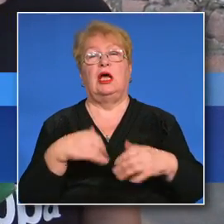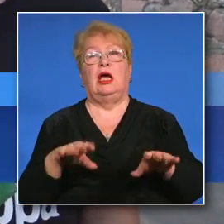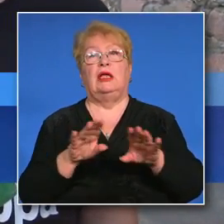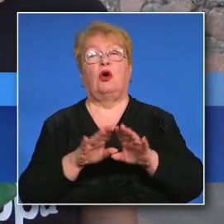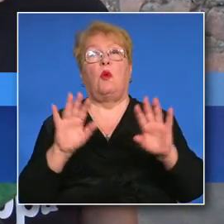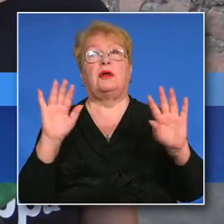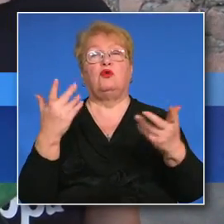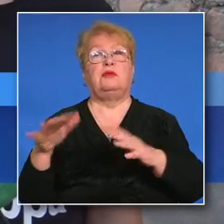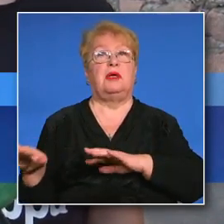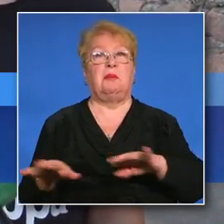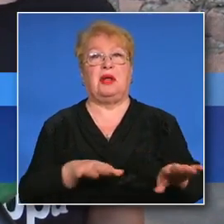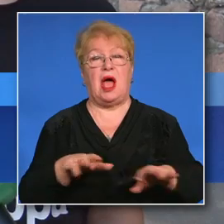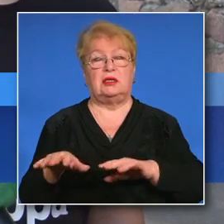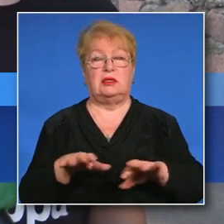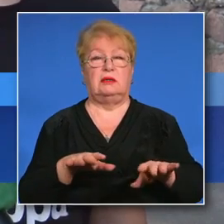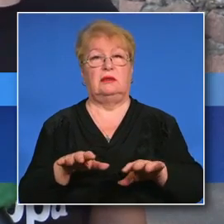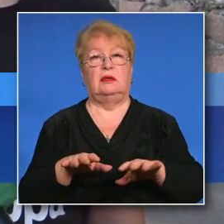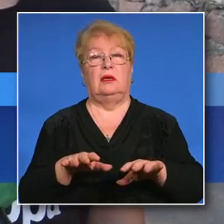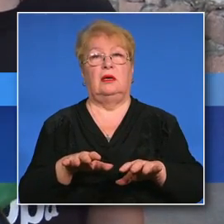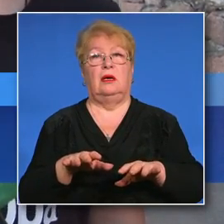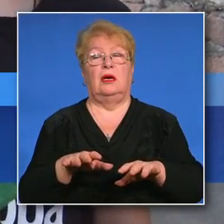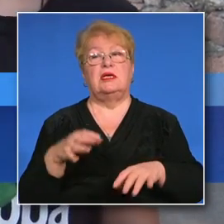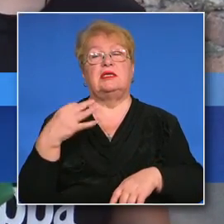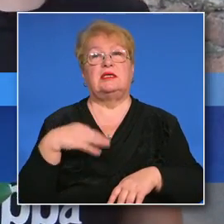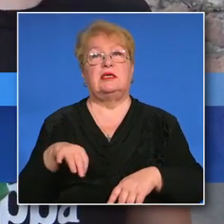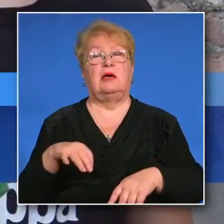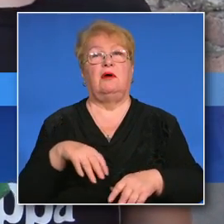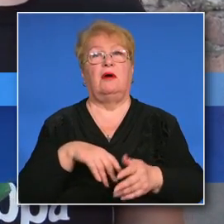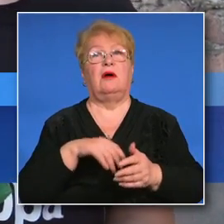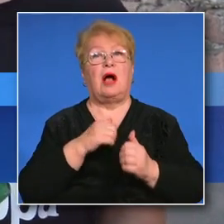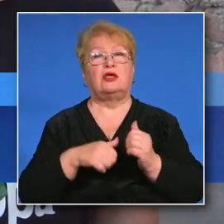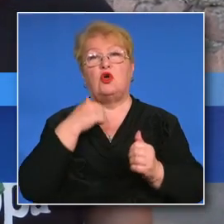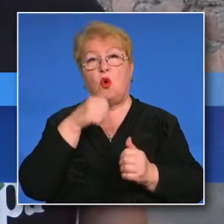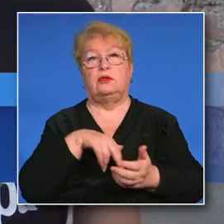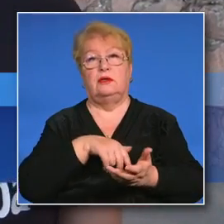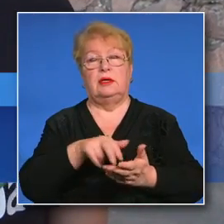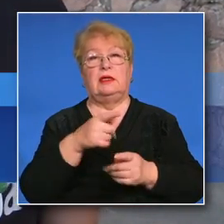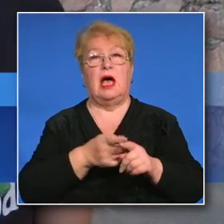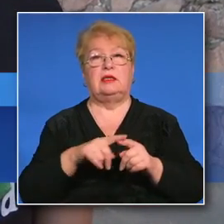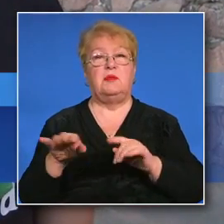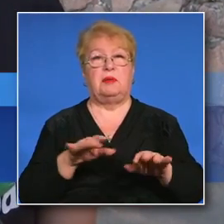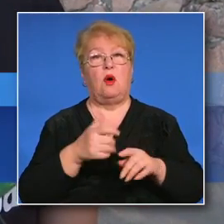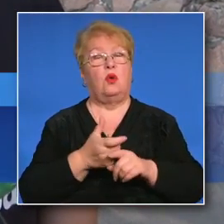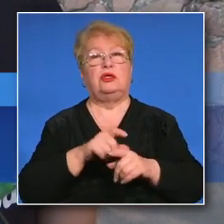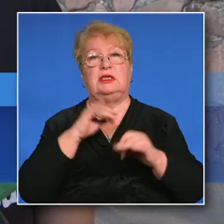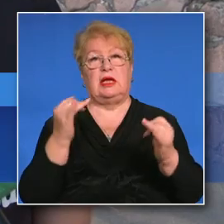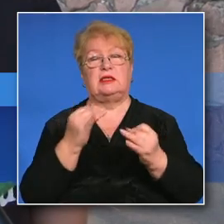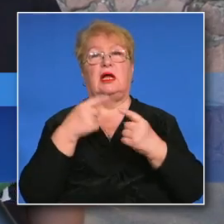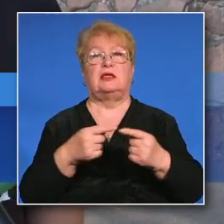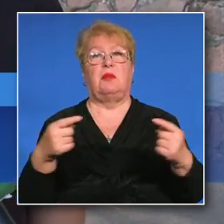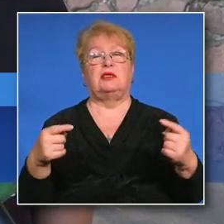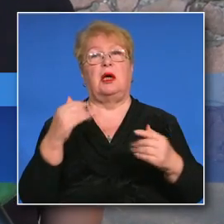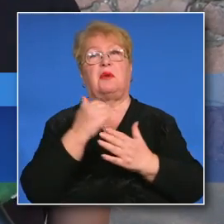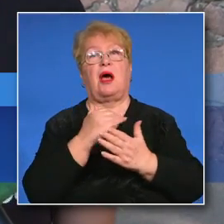происходит мероприятие. Мы вот с сыном выбрались, каждый год выбираемся на это мероприятие. Очень интересная, разнообразная программа.